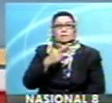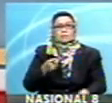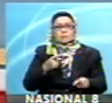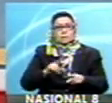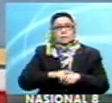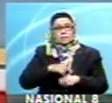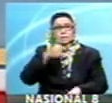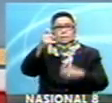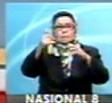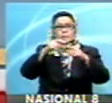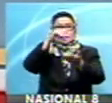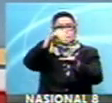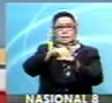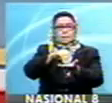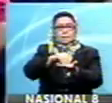sementara